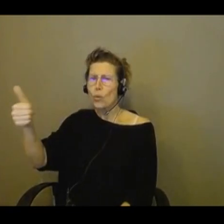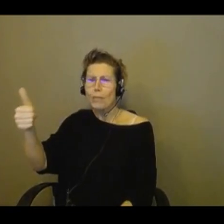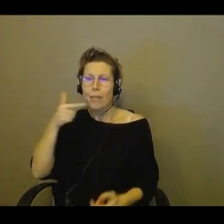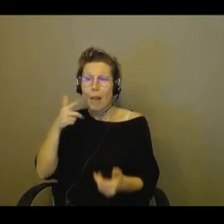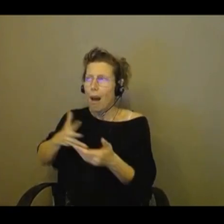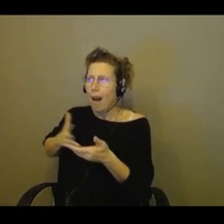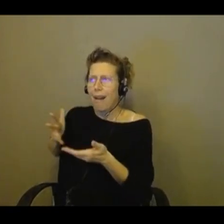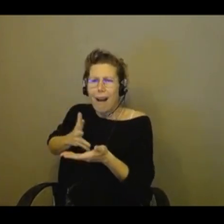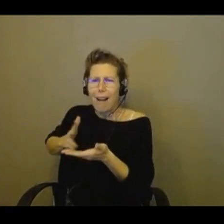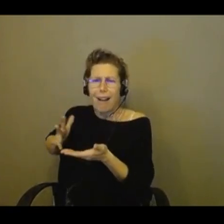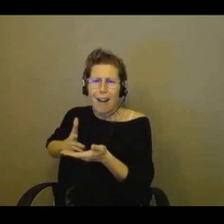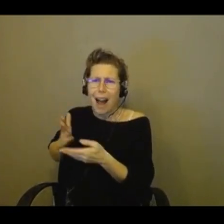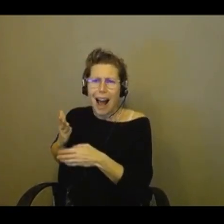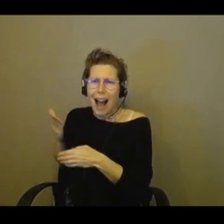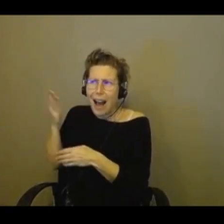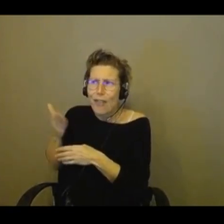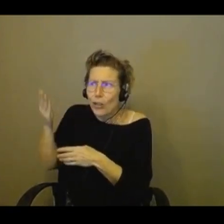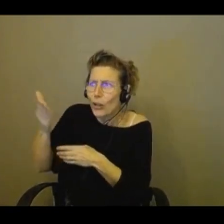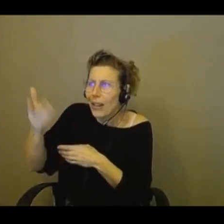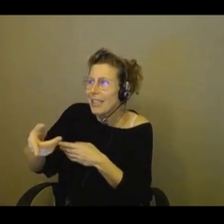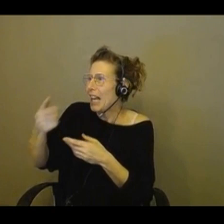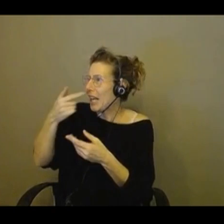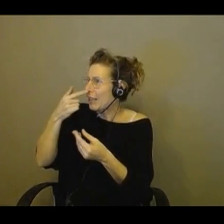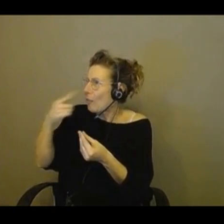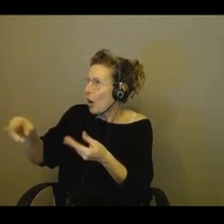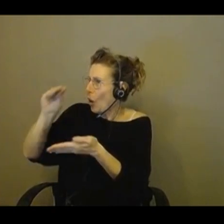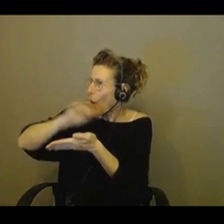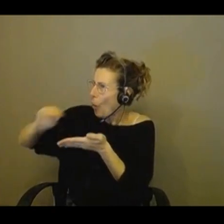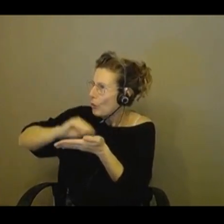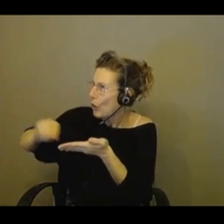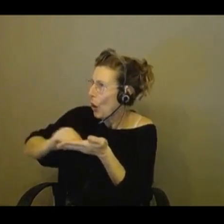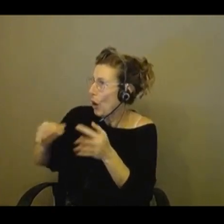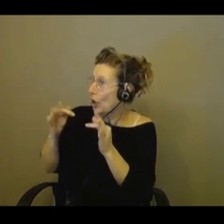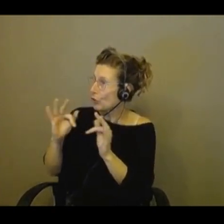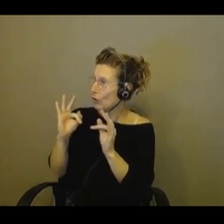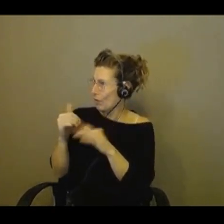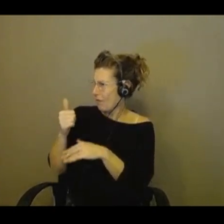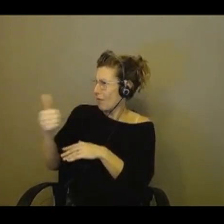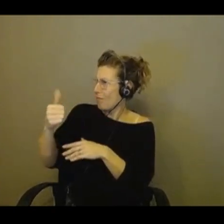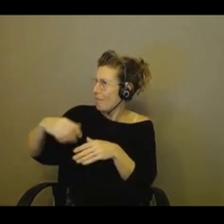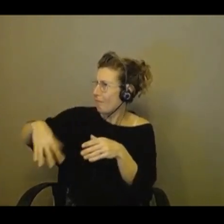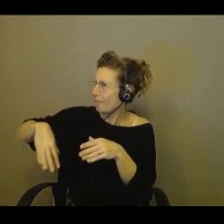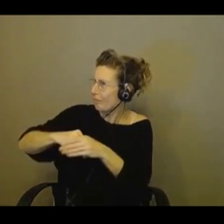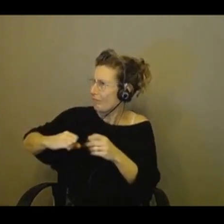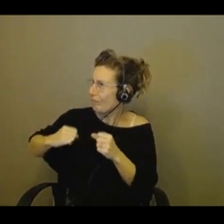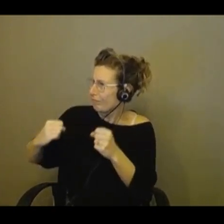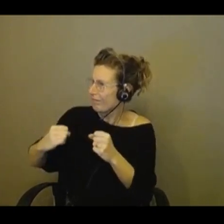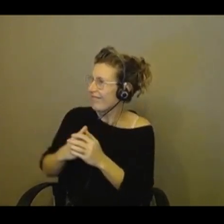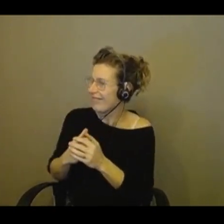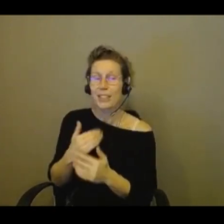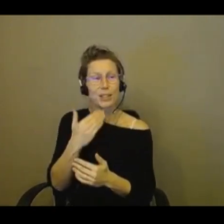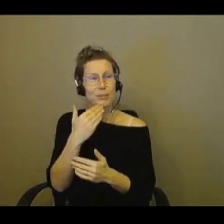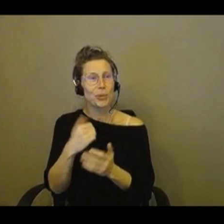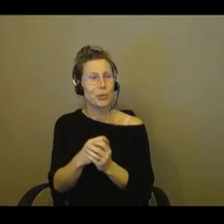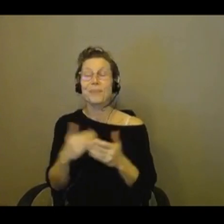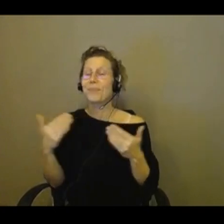même impliqué avec Ferry Important Parking. Bonjour Philippe. Bonjour, bonjour à tous. Je vous laisse la parole, ma chère Morgane, une fois qu'on a eu ce